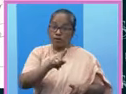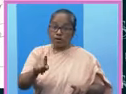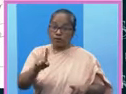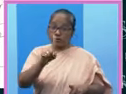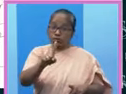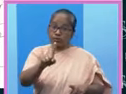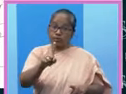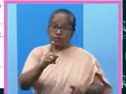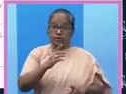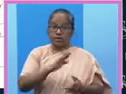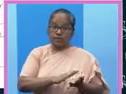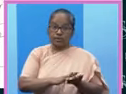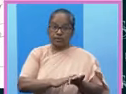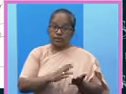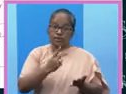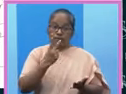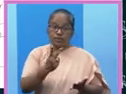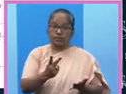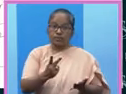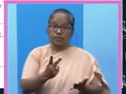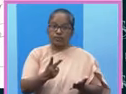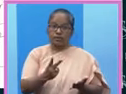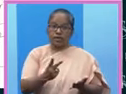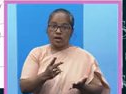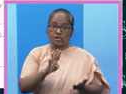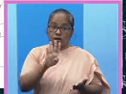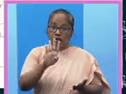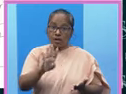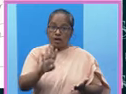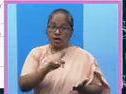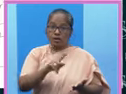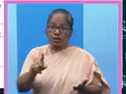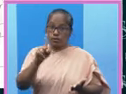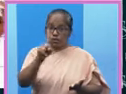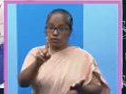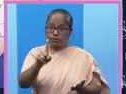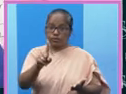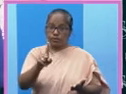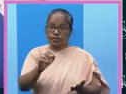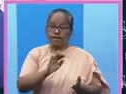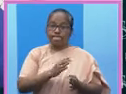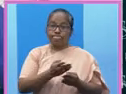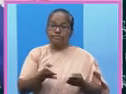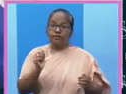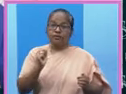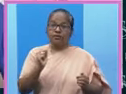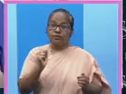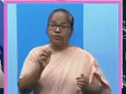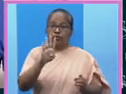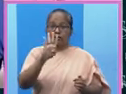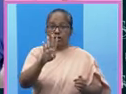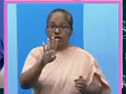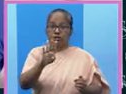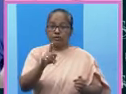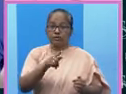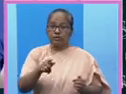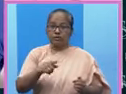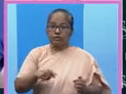4 பாகத்தில் 1 பாகம் தான் இப்போ நான் பரப்பளவு கண்டுபிடிக்க போகிறேன். அப்போ 4 ல் 1 பாகம், ஸோ 4 பிரிவுகள்